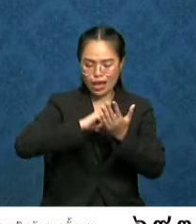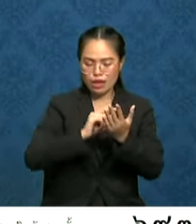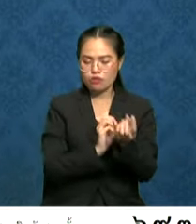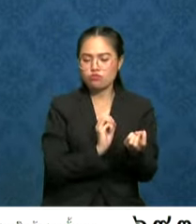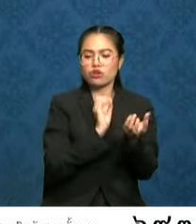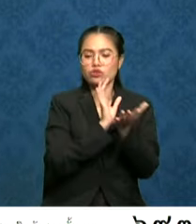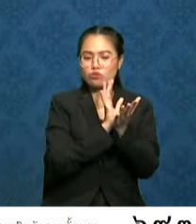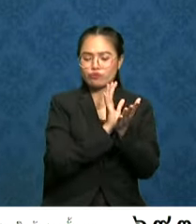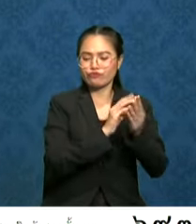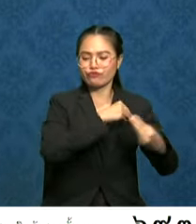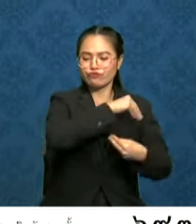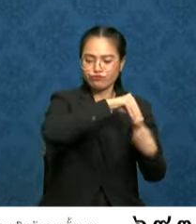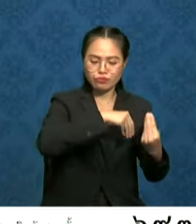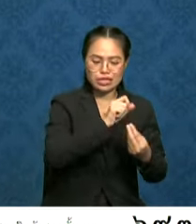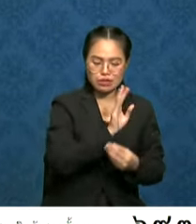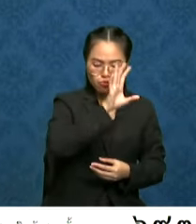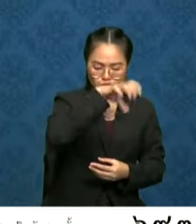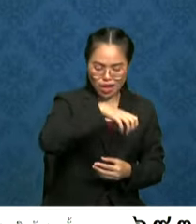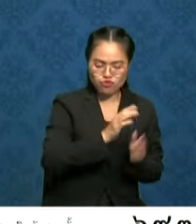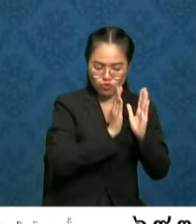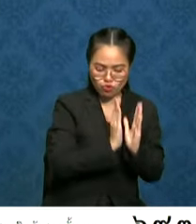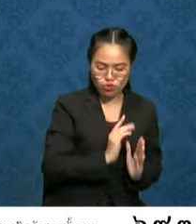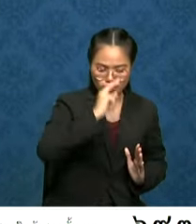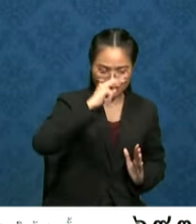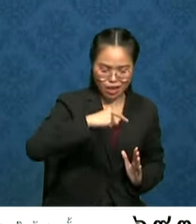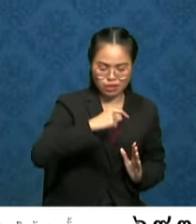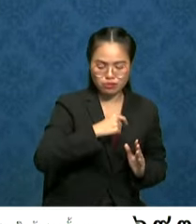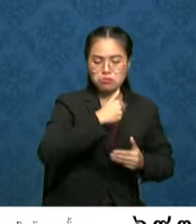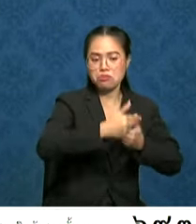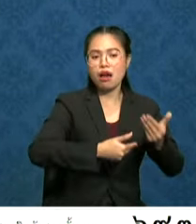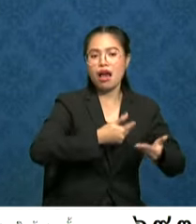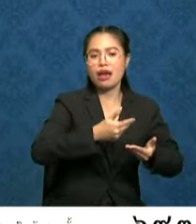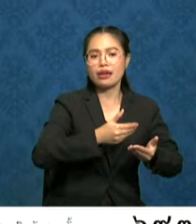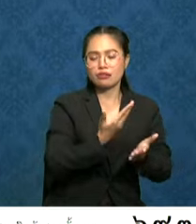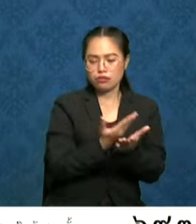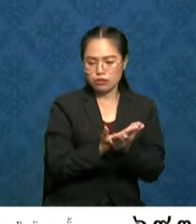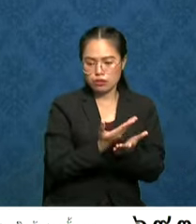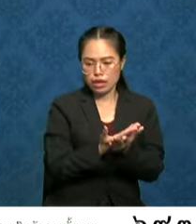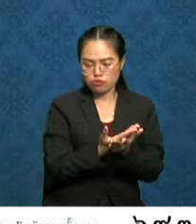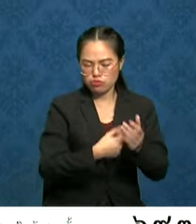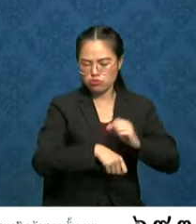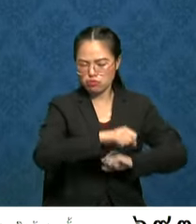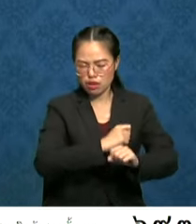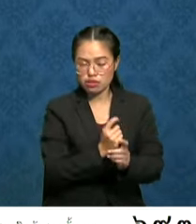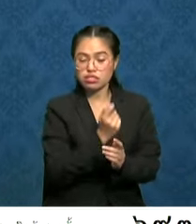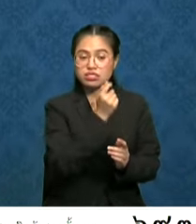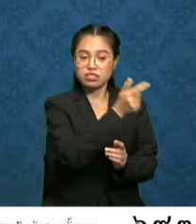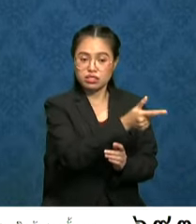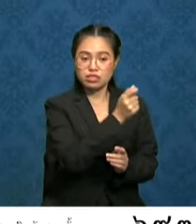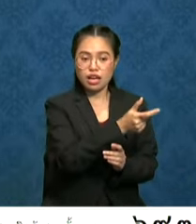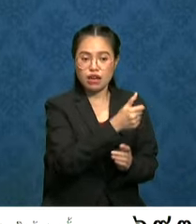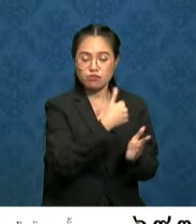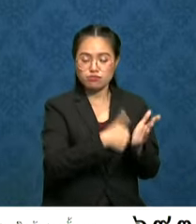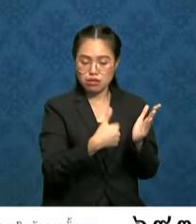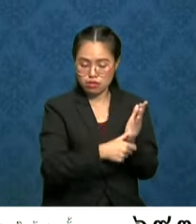อุตสาหกรรมไทยทำให้ผู้ประกอบการไทยครับมีต้นทุนที่จะต้องปฏิบัติตามกฎหมายและกฎระเบียบในประเทศสูง